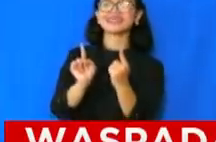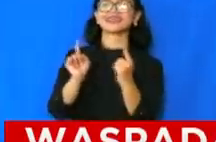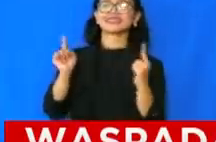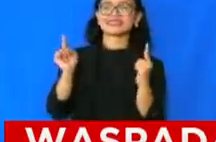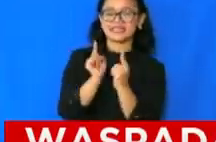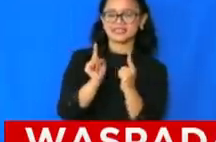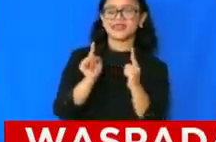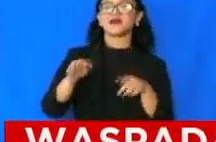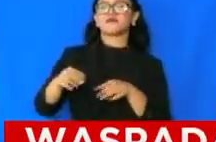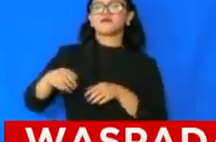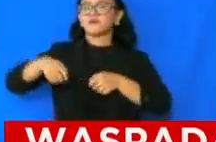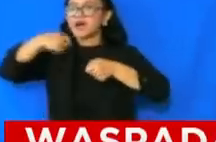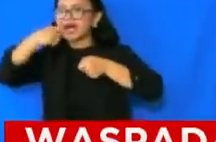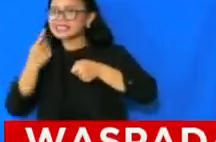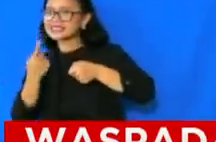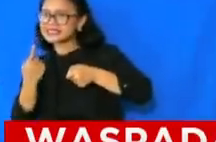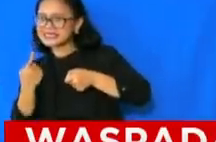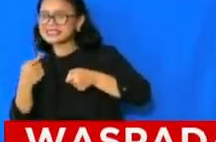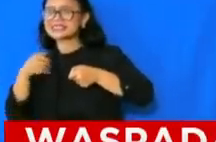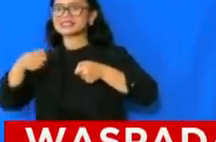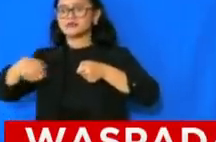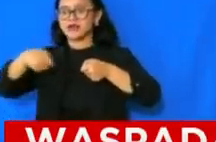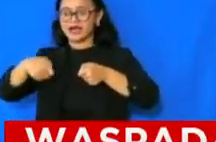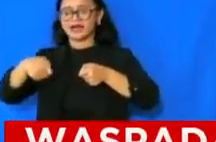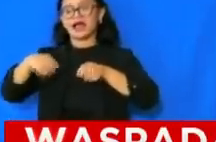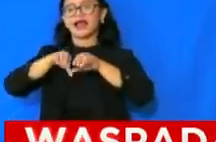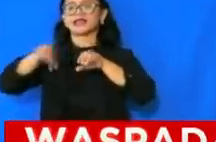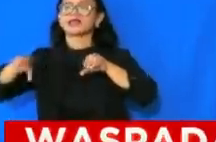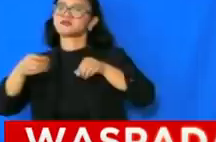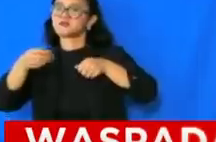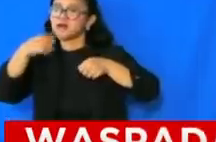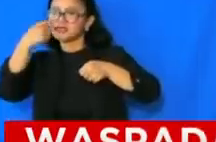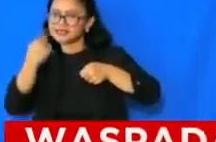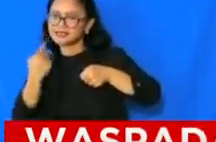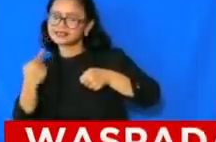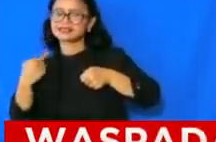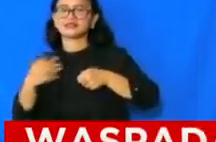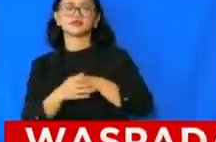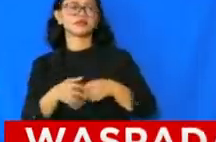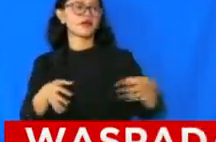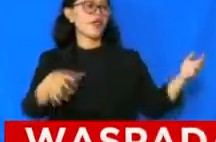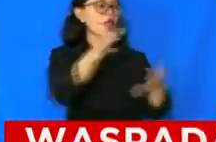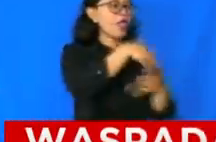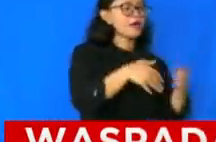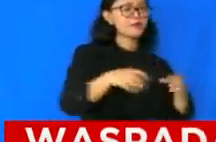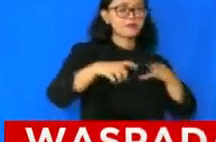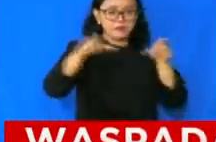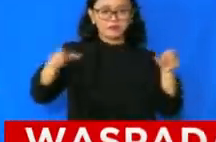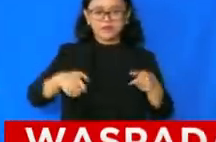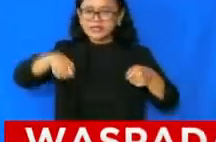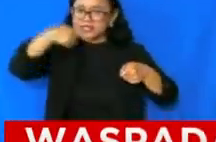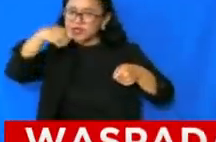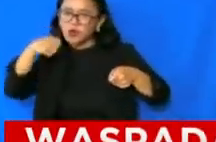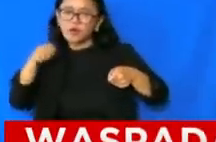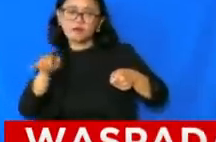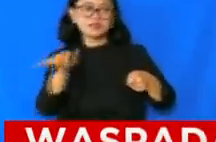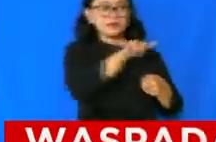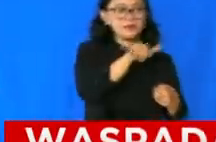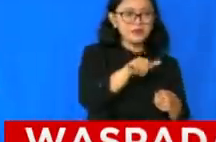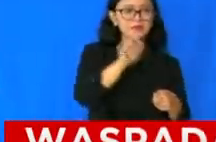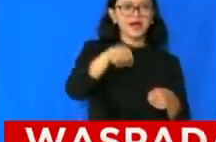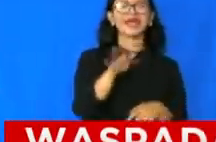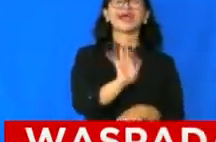alat makan sendiri dan dia tidak makan bersama-sama di dalam satu tempat dengan saudaranya yang lain Jadi kepisah